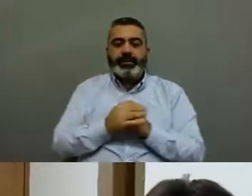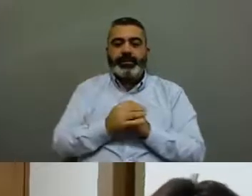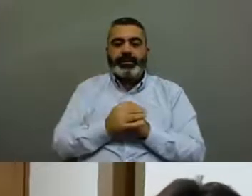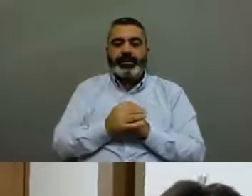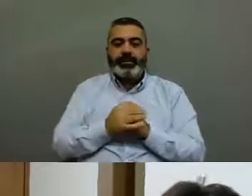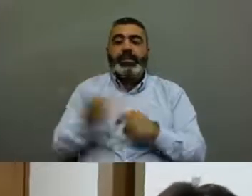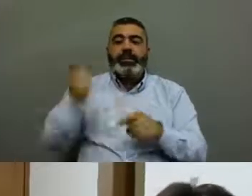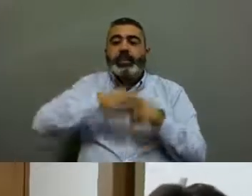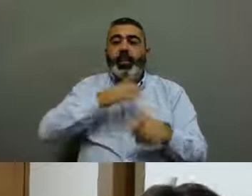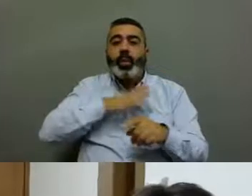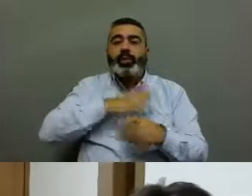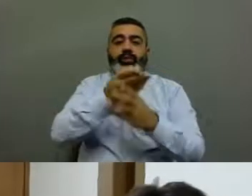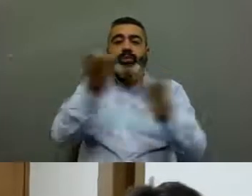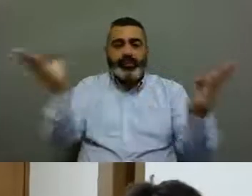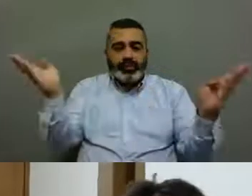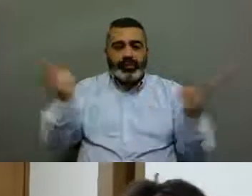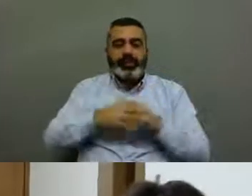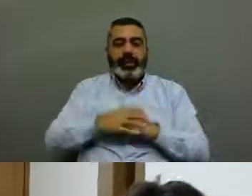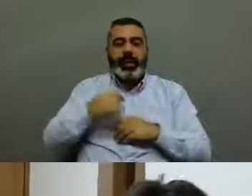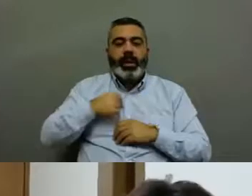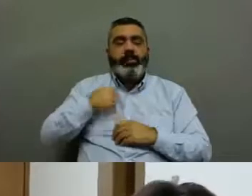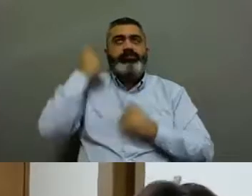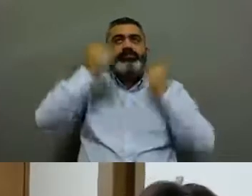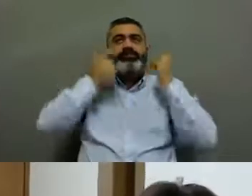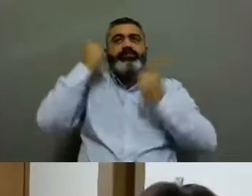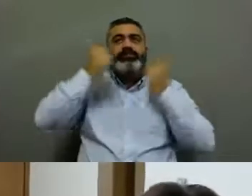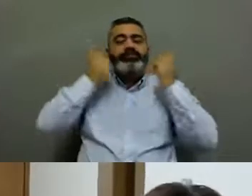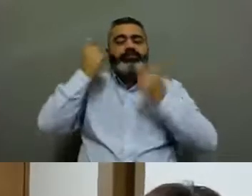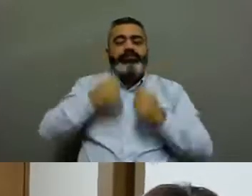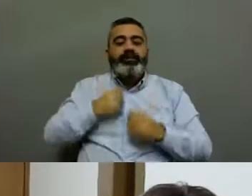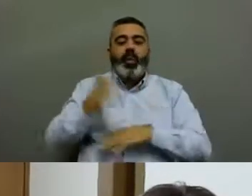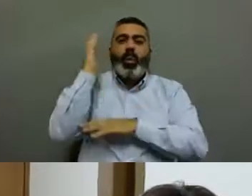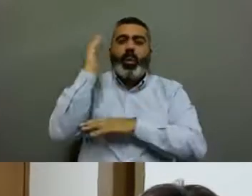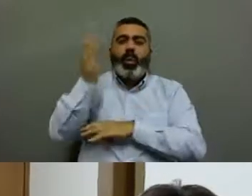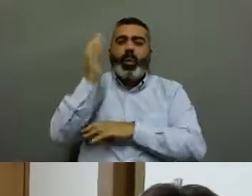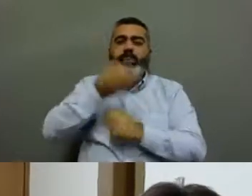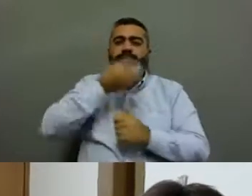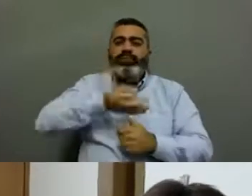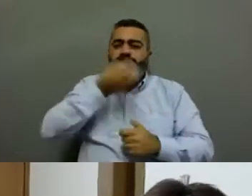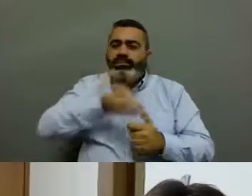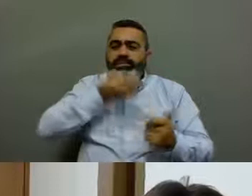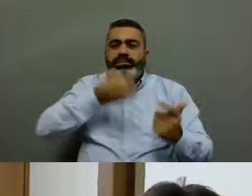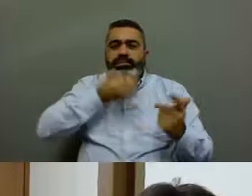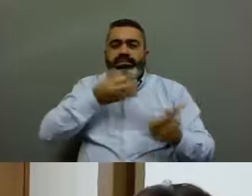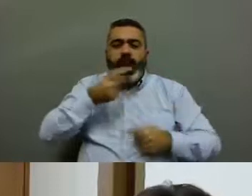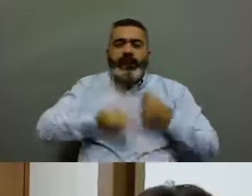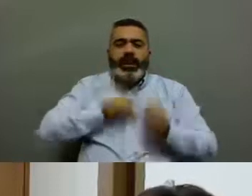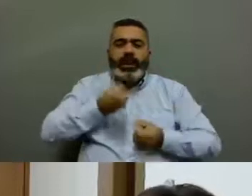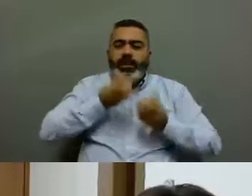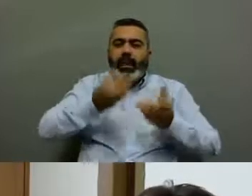στο κοινό. Σκέφτηκα ότι τόσες πολλές αφηγήσεις, τόσες πολλές